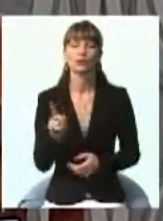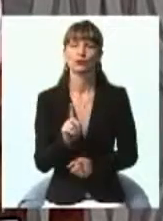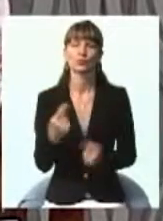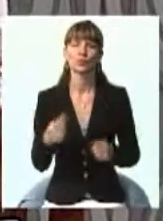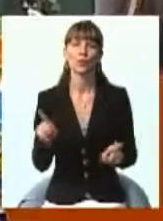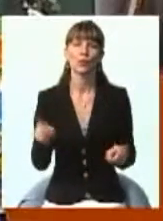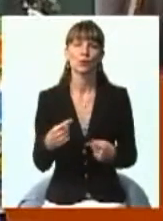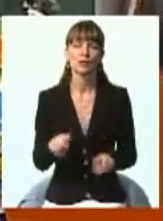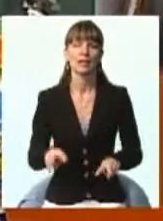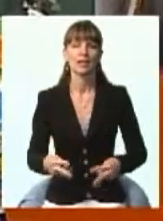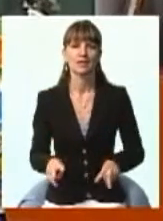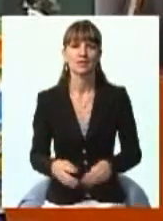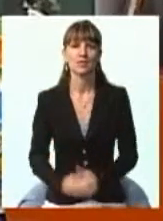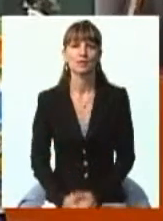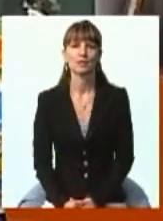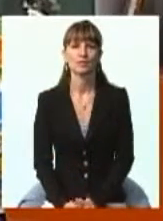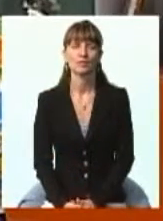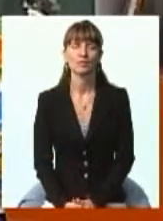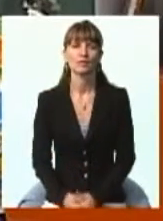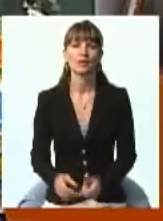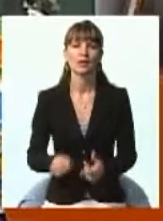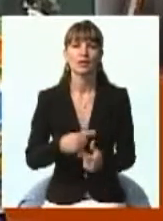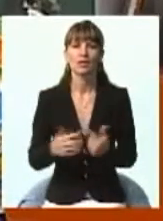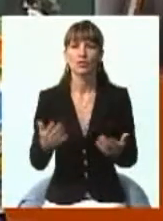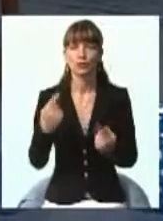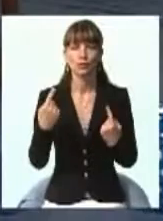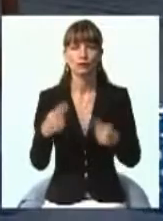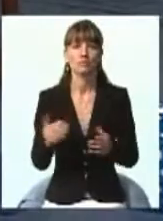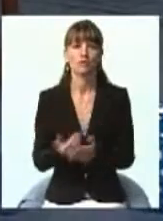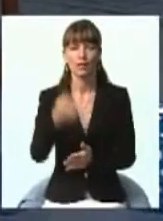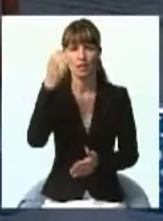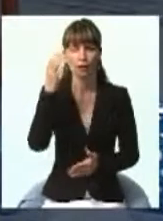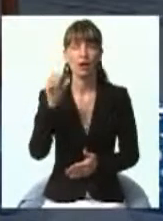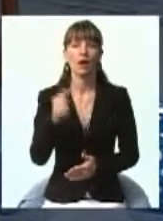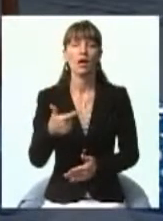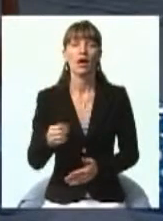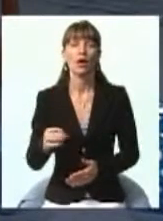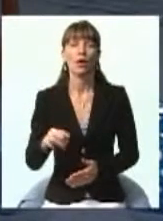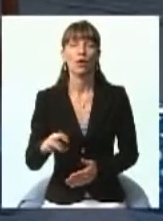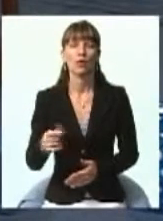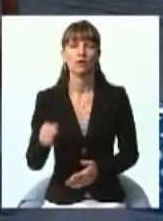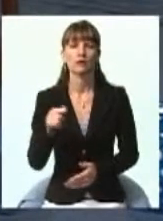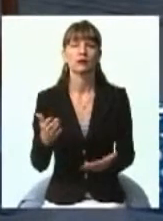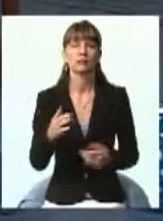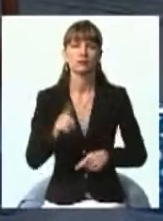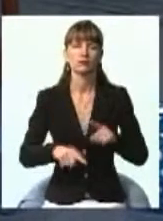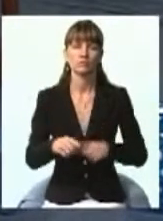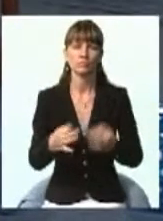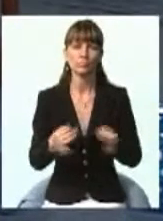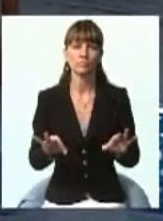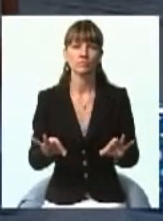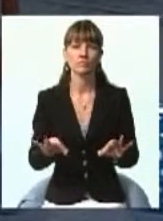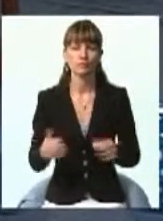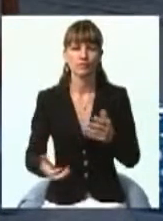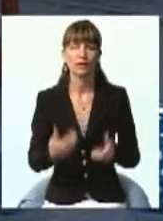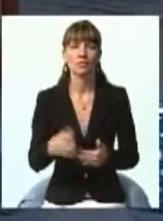іншим, там, музикою, танцями, ну, або якоюсь наукою другою. А геологами виростають ті, кому, ну, яким, напевно, батьки дозволяють: порпайся,